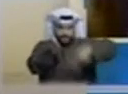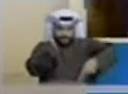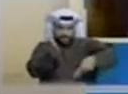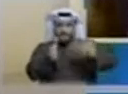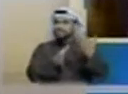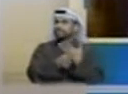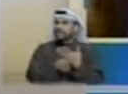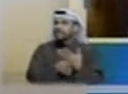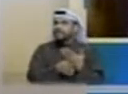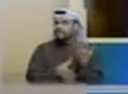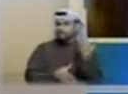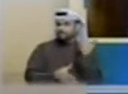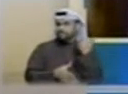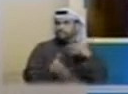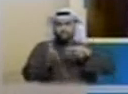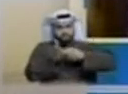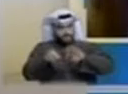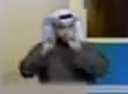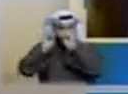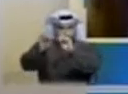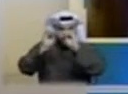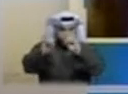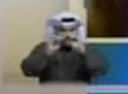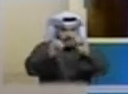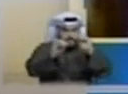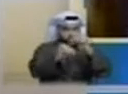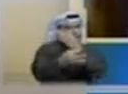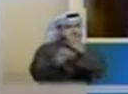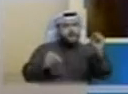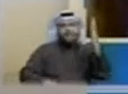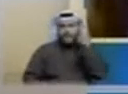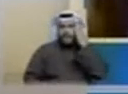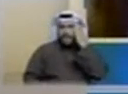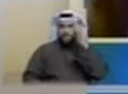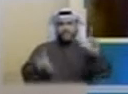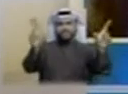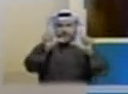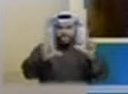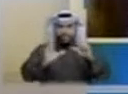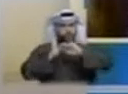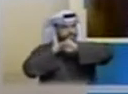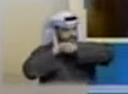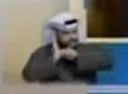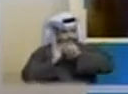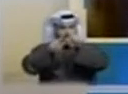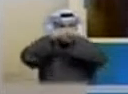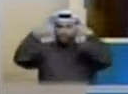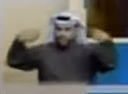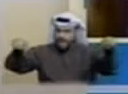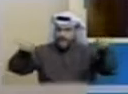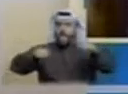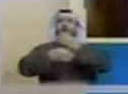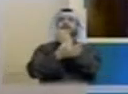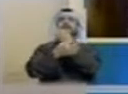عمل الحقيقة حملة إعلامية متكاملة. هذه الحملة الإعلامية يمكن كانت لها أكثر من طريق وأكثر من